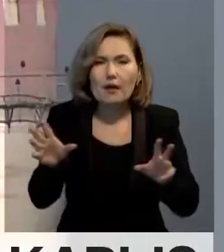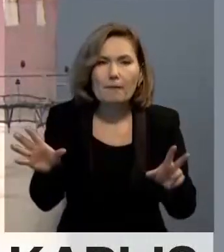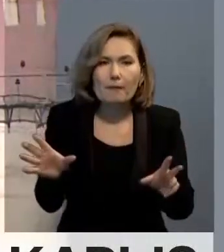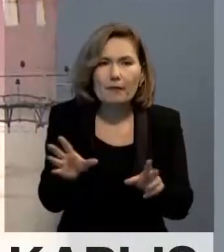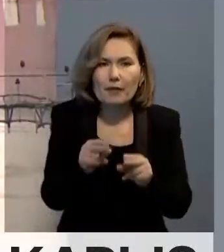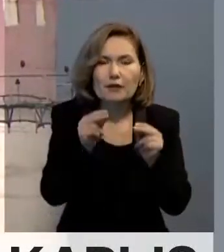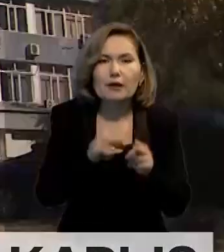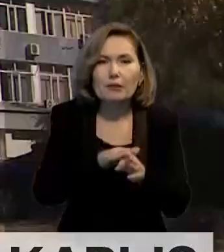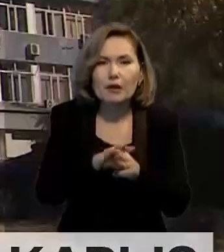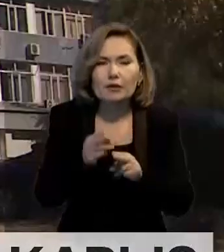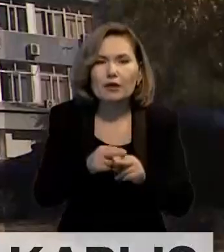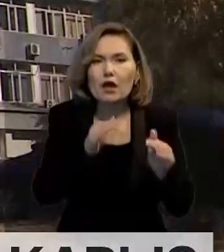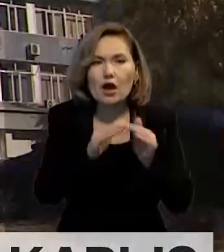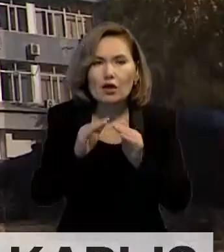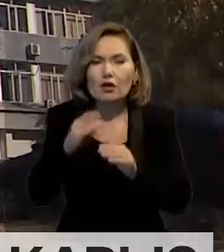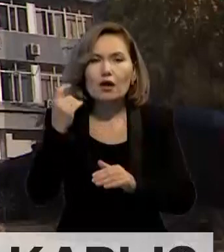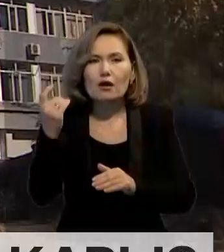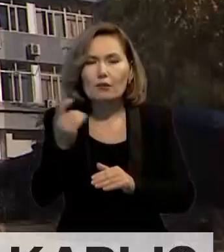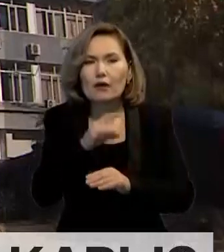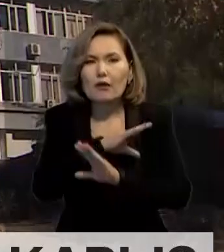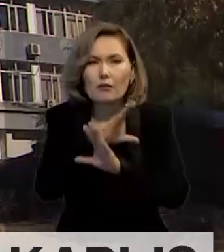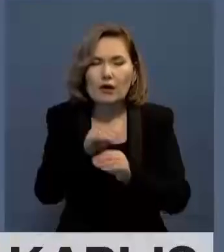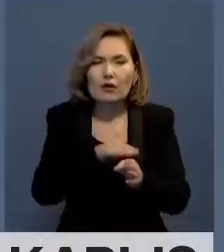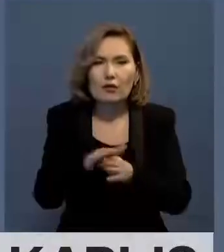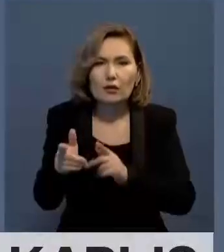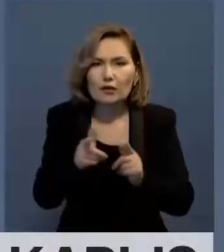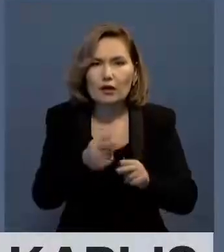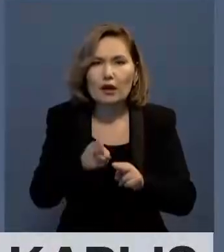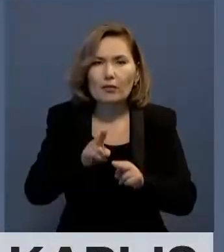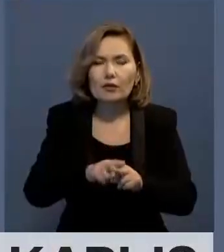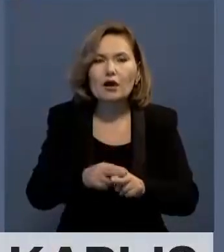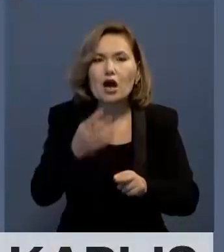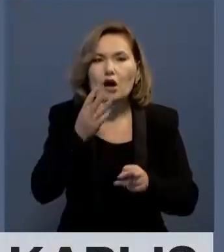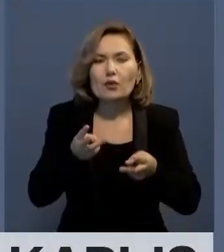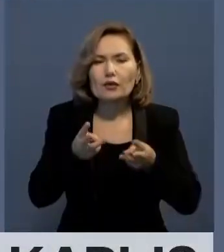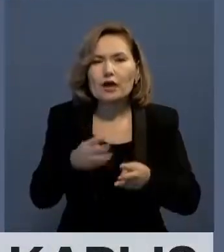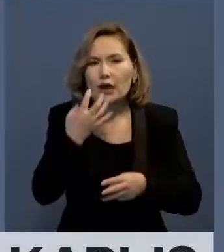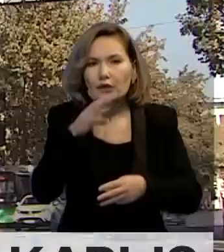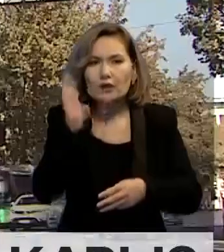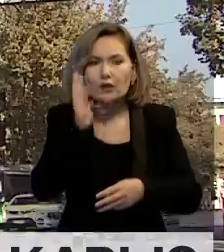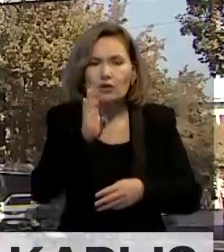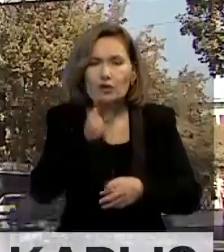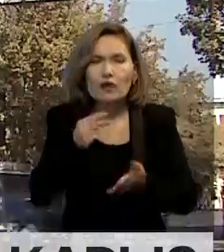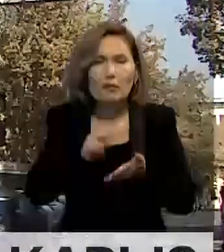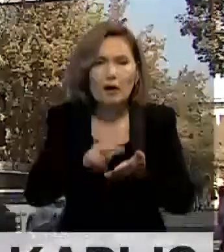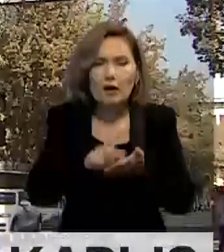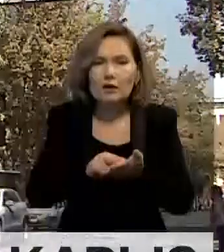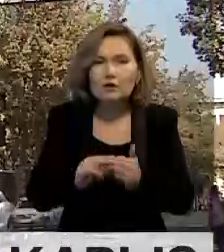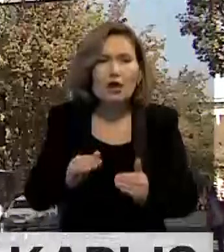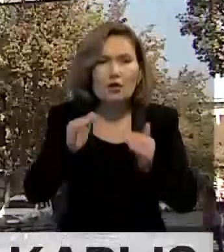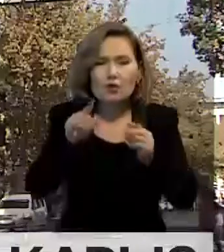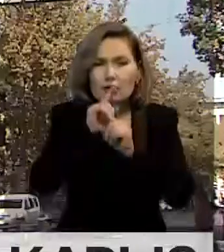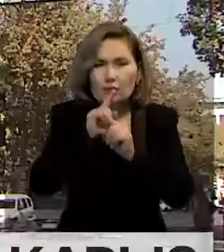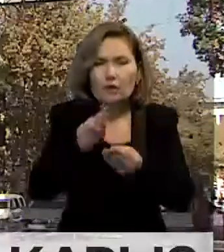басталуы үй-жайлар мен ғимарат иелеріне де тікелей байланысты, сондықтан осы маусымда жылу мен ыстық су бағасы өспейді. Тариф 5 жылға